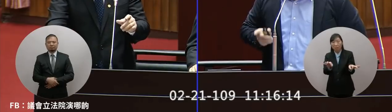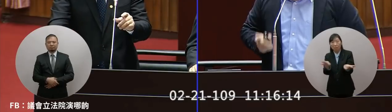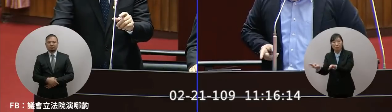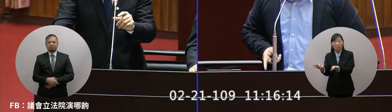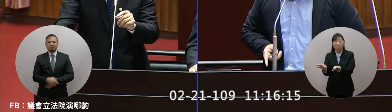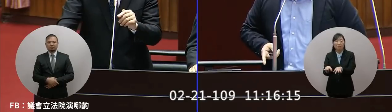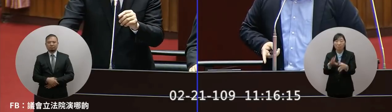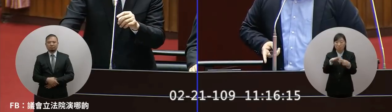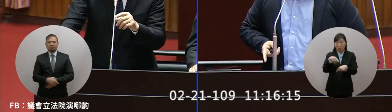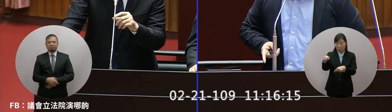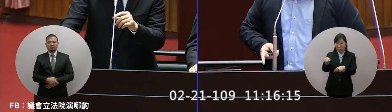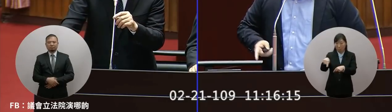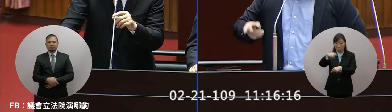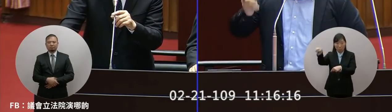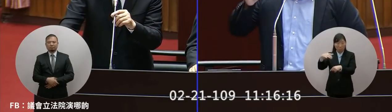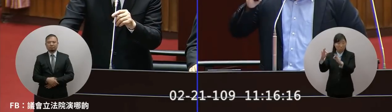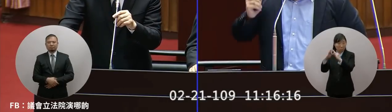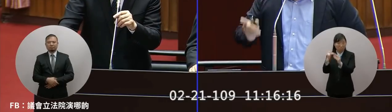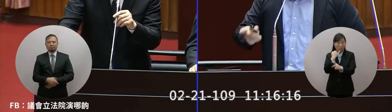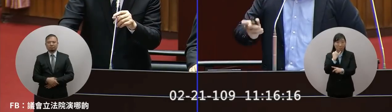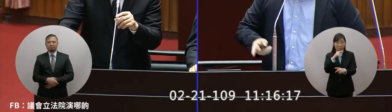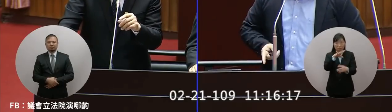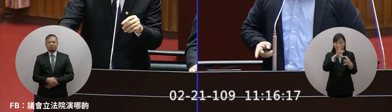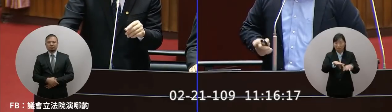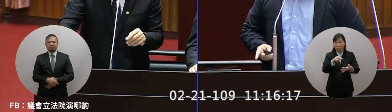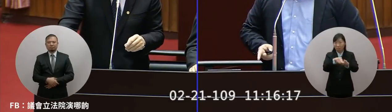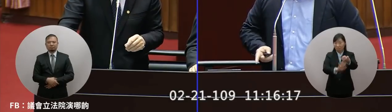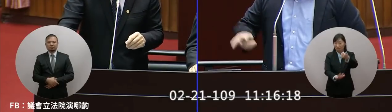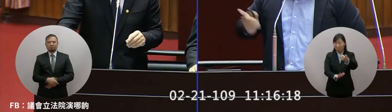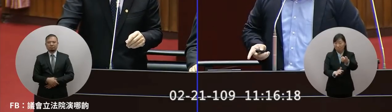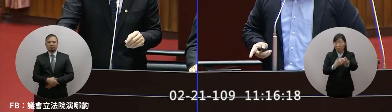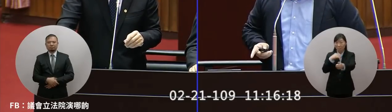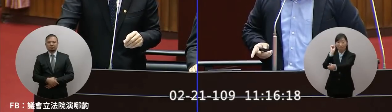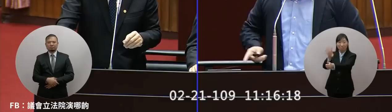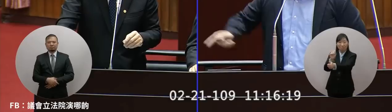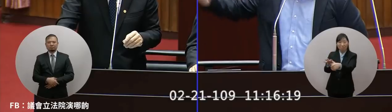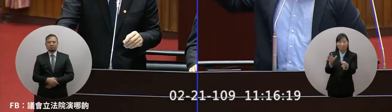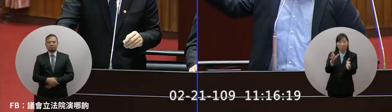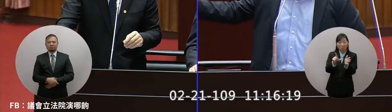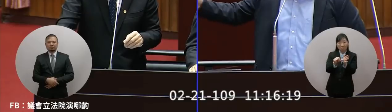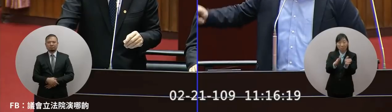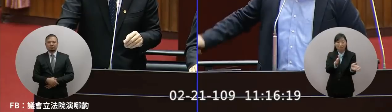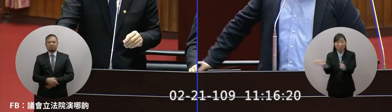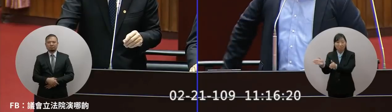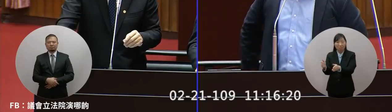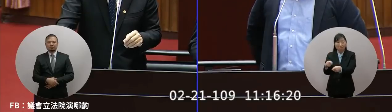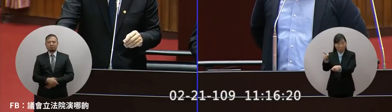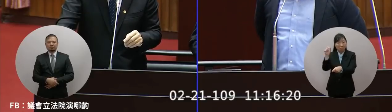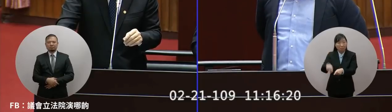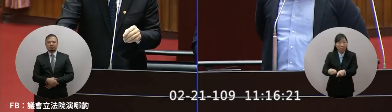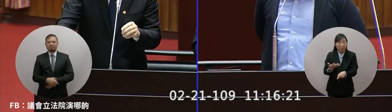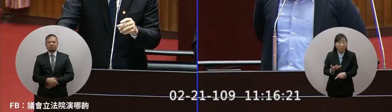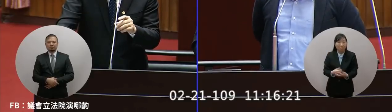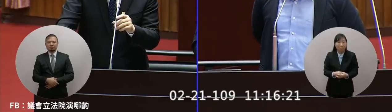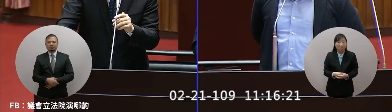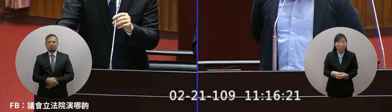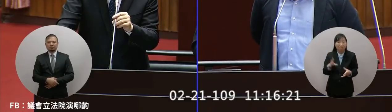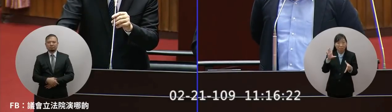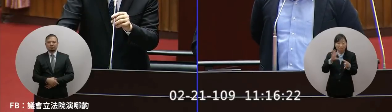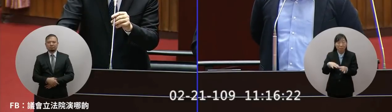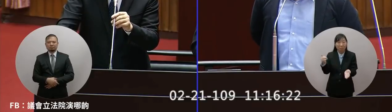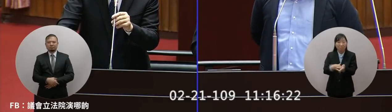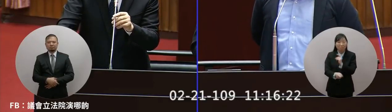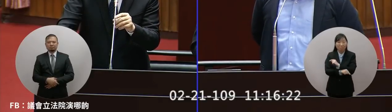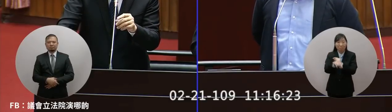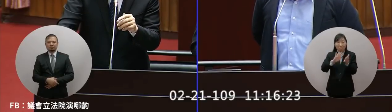以因为立委，好，然后来要求这个展延，然后结果呢，到最后。就可以来对这样的